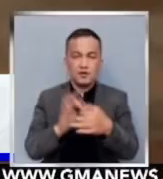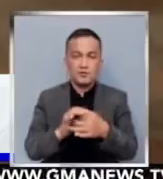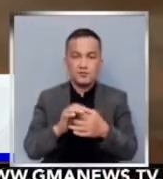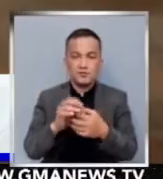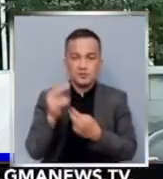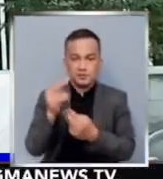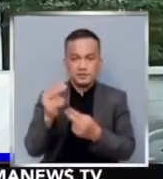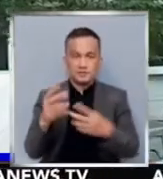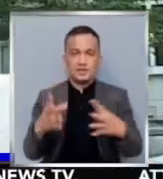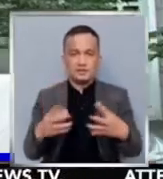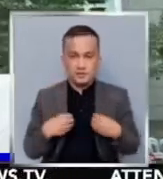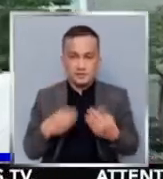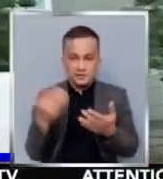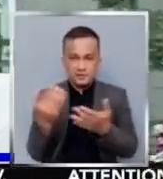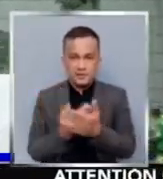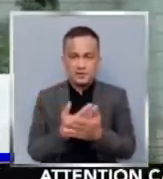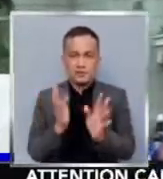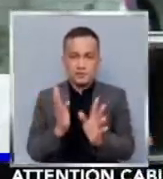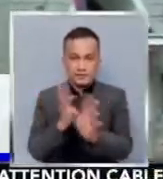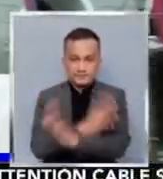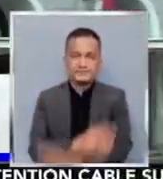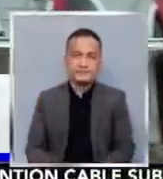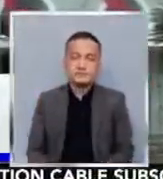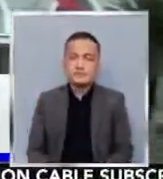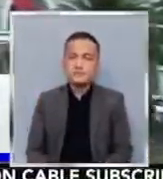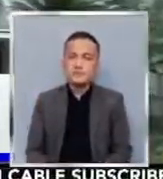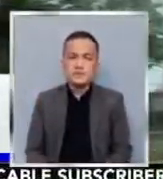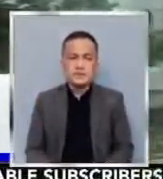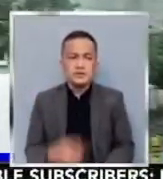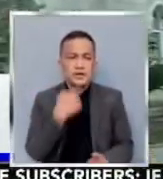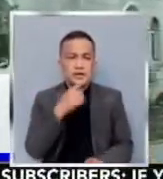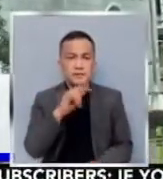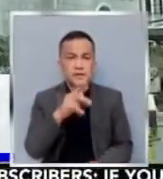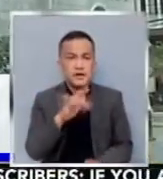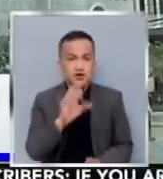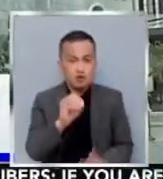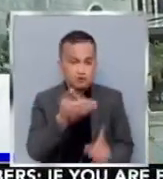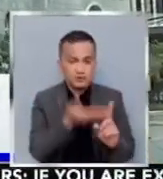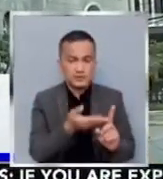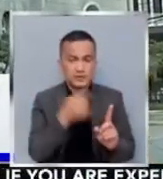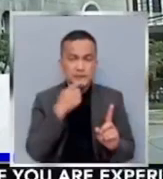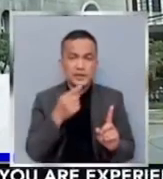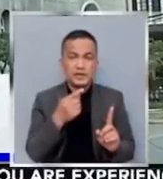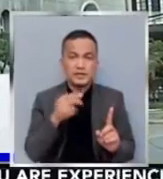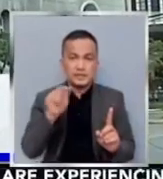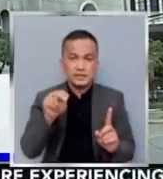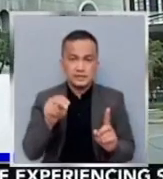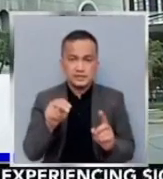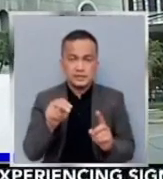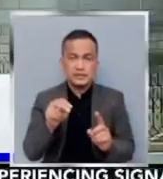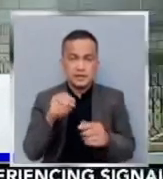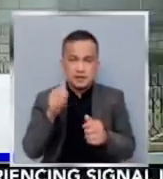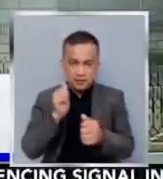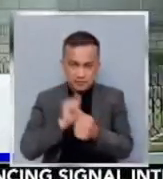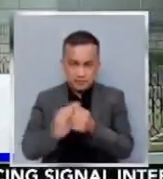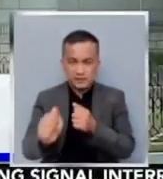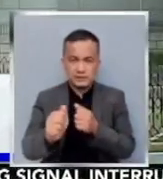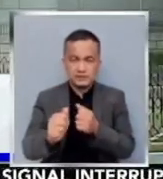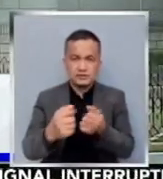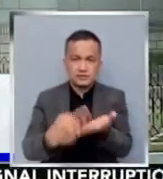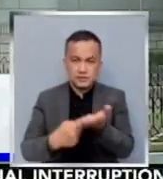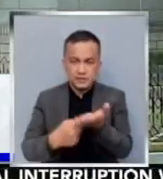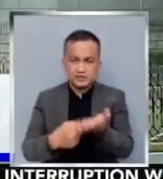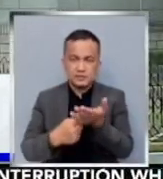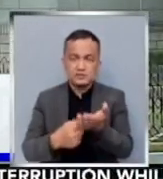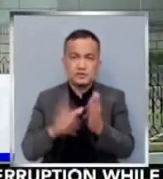mga bagong papalit. Ayon kay Laudianco, kinakailangan pa itong dumaan sa deliberasyon ng Comelec en banc kasama